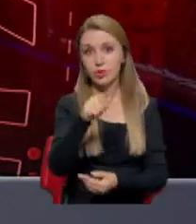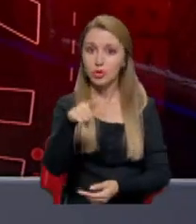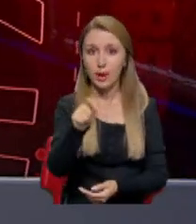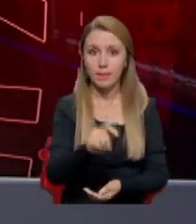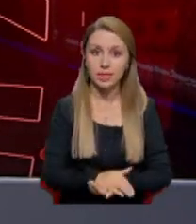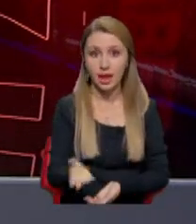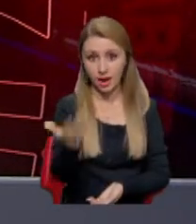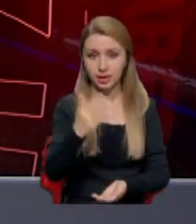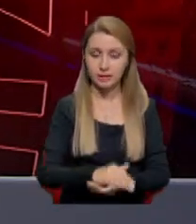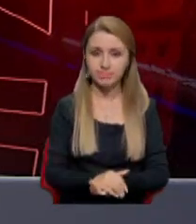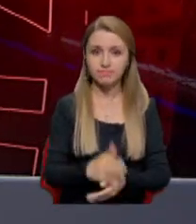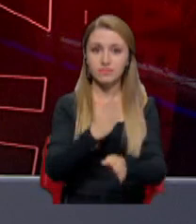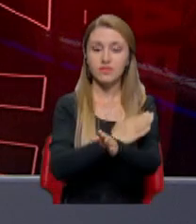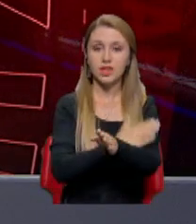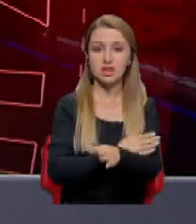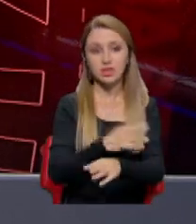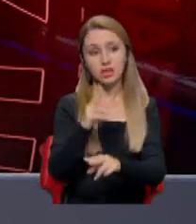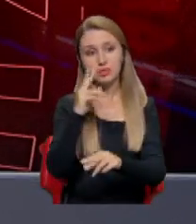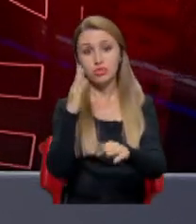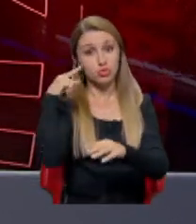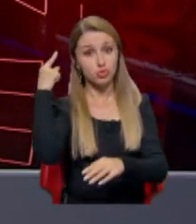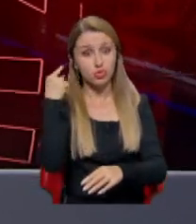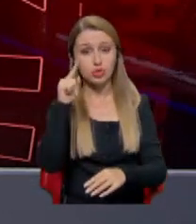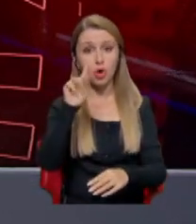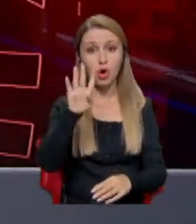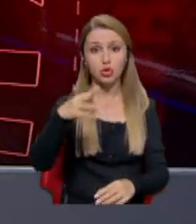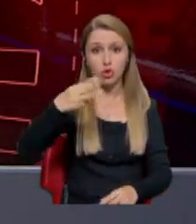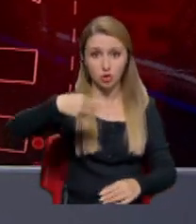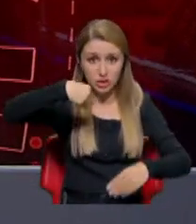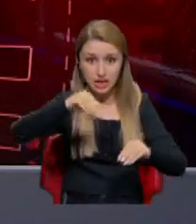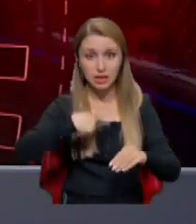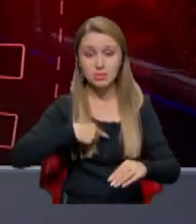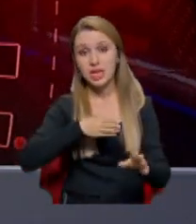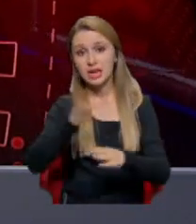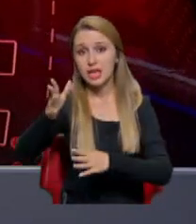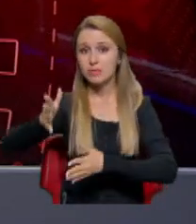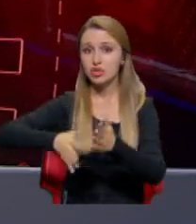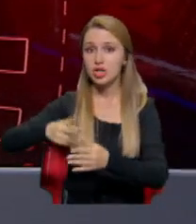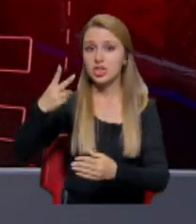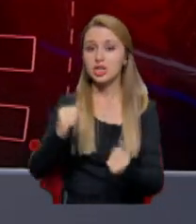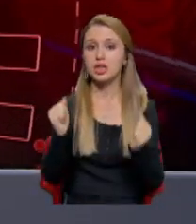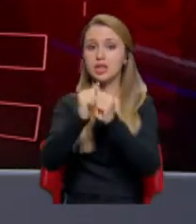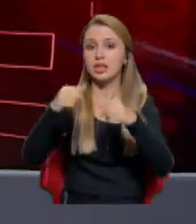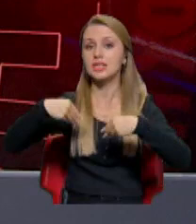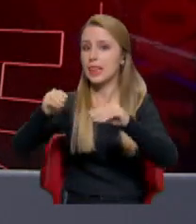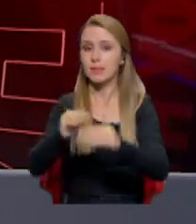yapın. Hadi vatandaşı yurttaşı gözetiyorsanız 14 liradan euro satın, biz de gidelim kapalı çarşıda iki katına